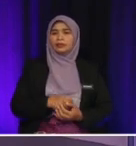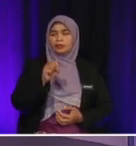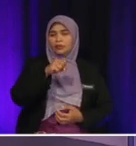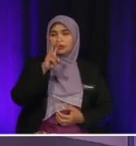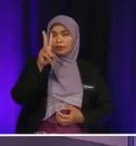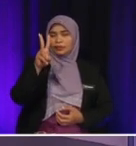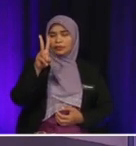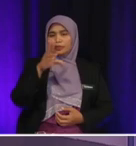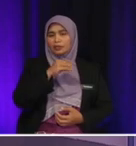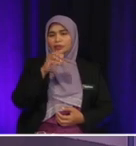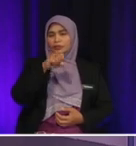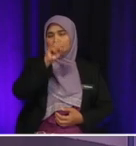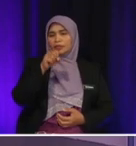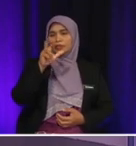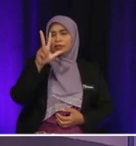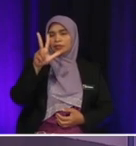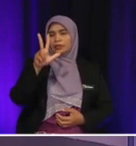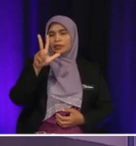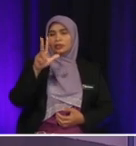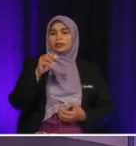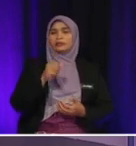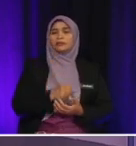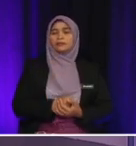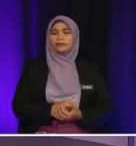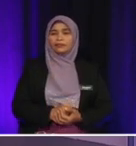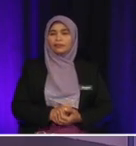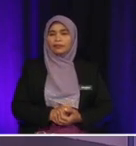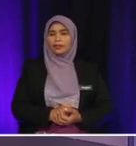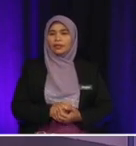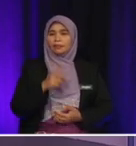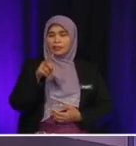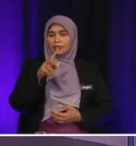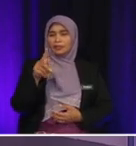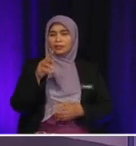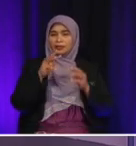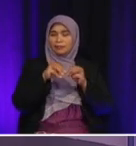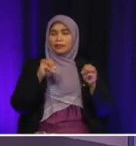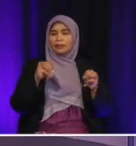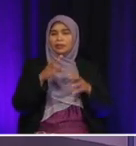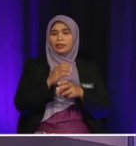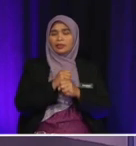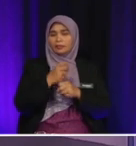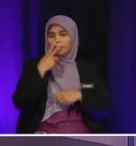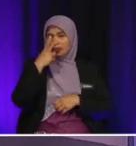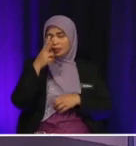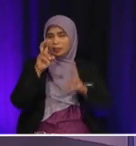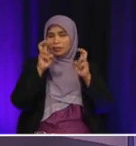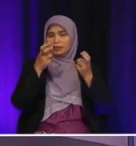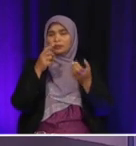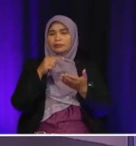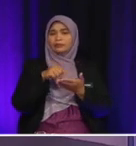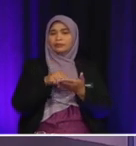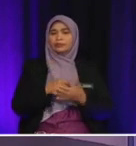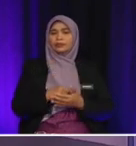manakala soalan tiga ialah bidang fqah ya pastikan murid-murid dapat melihat tajuk-tajuknya